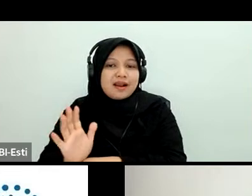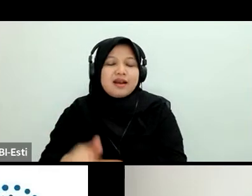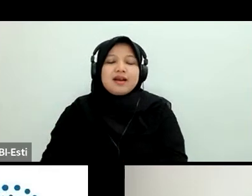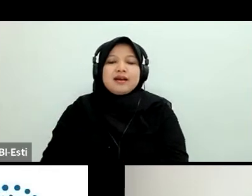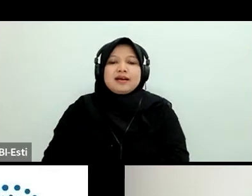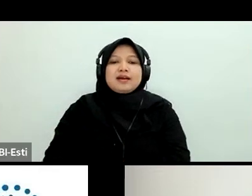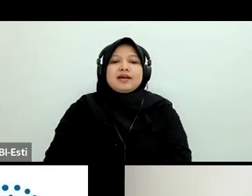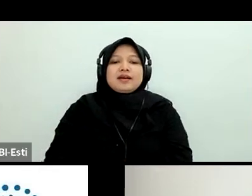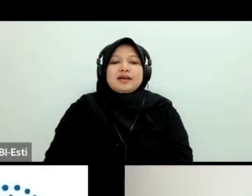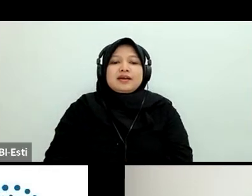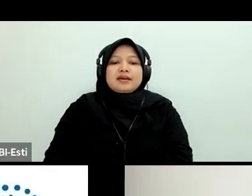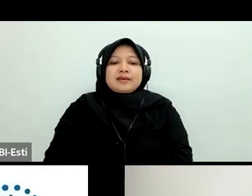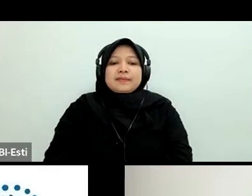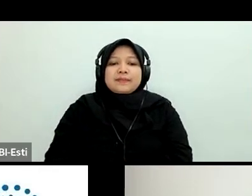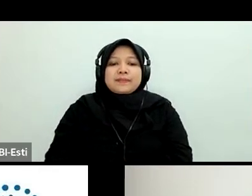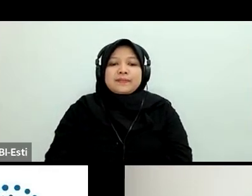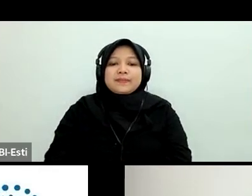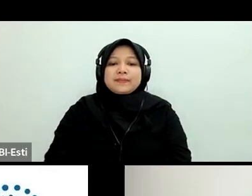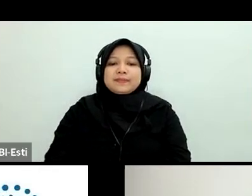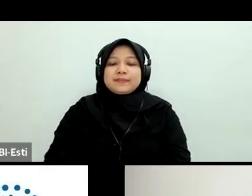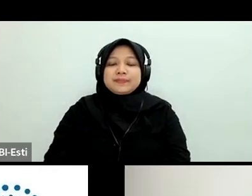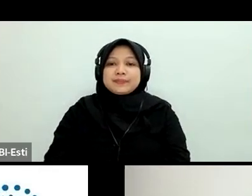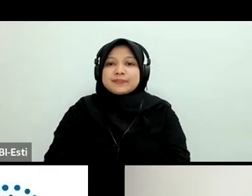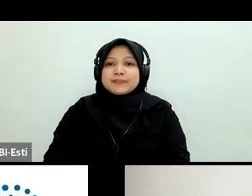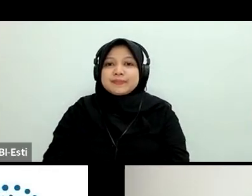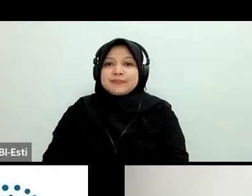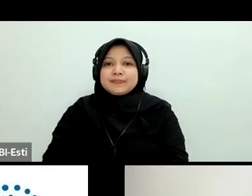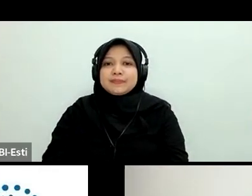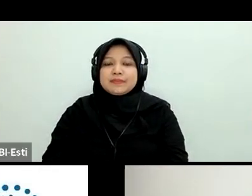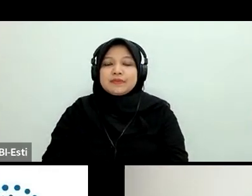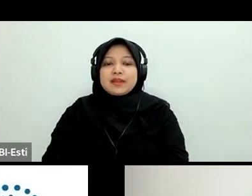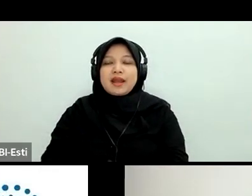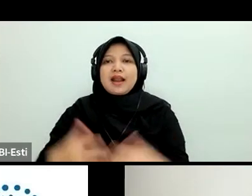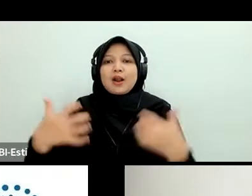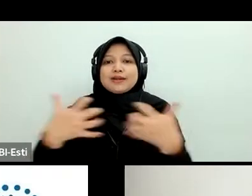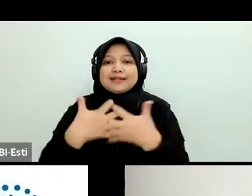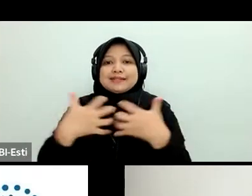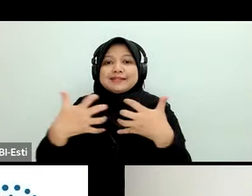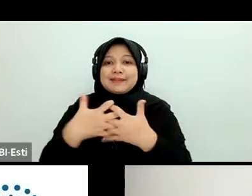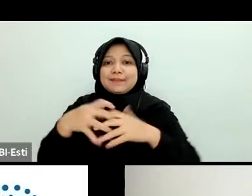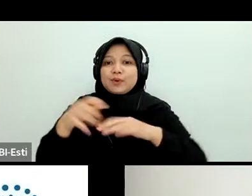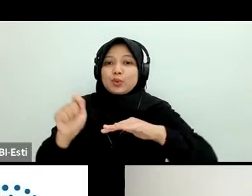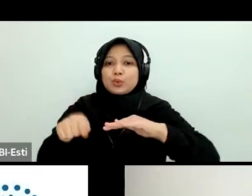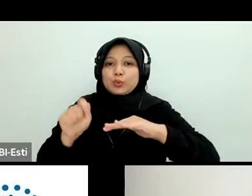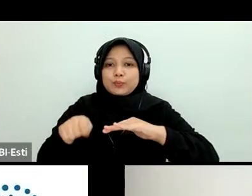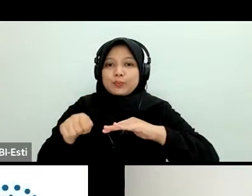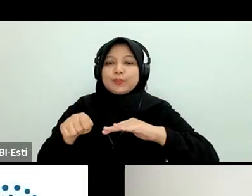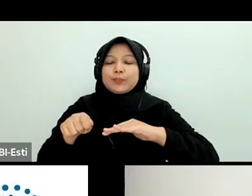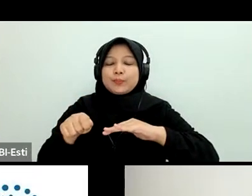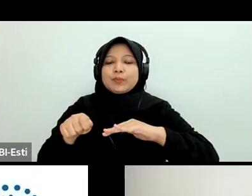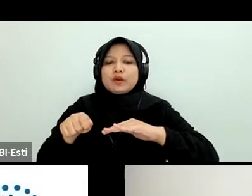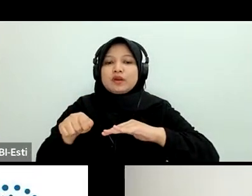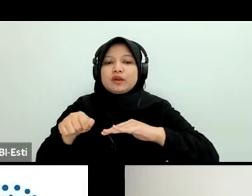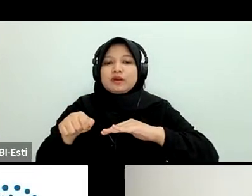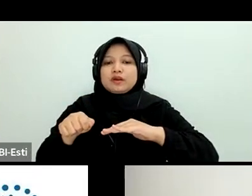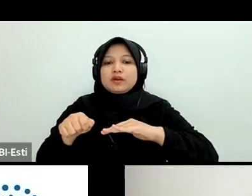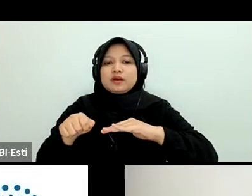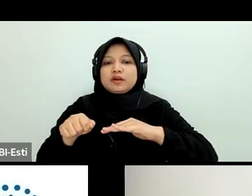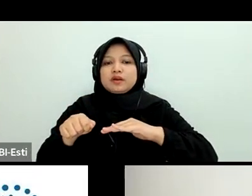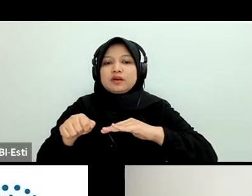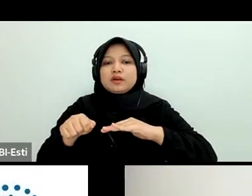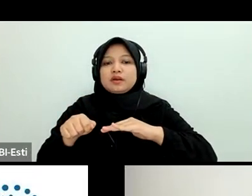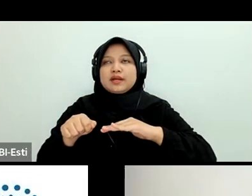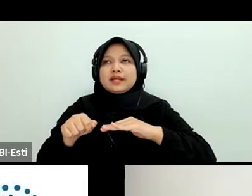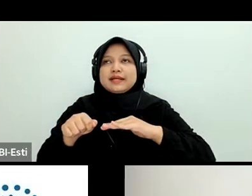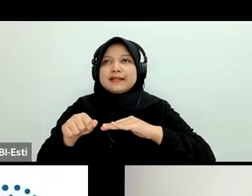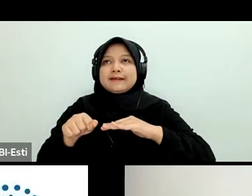Paul banyak sistem hukum memang seperti